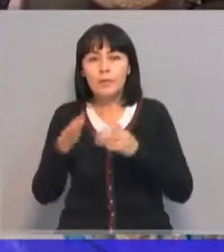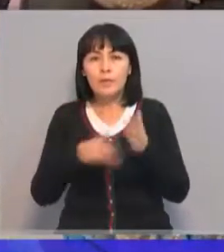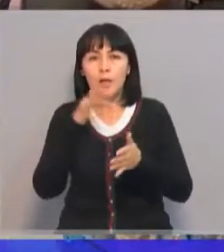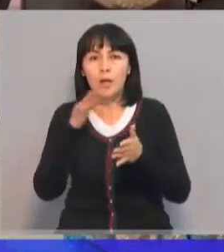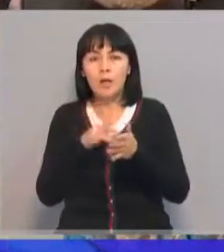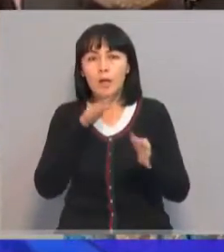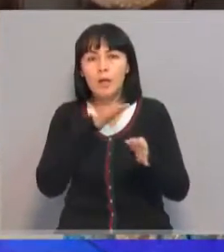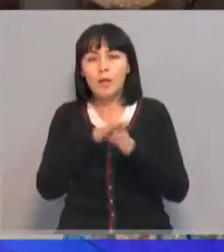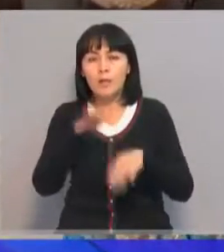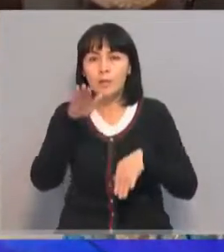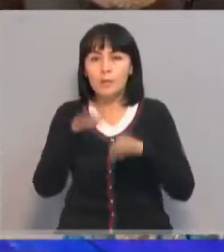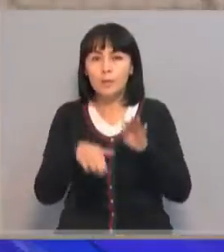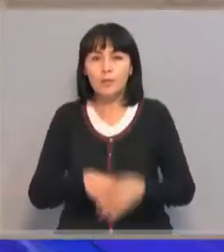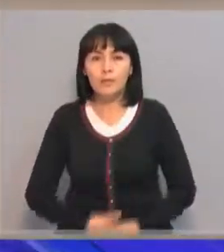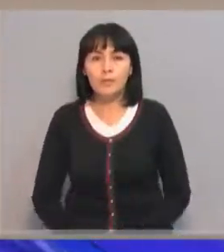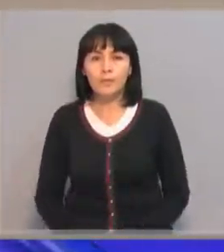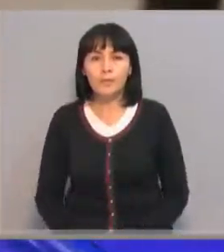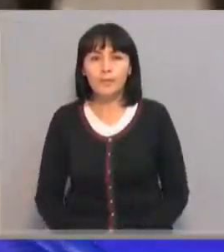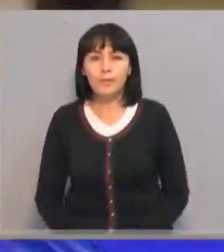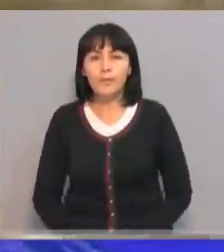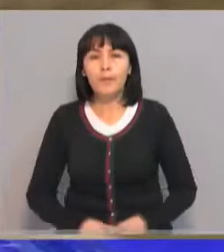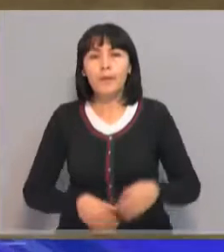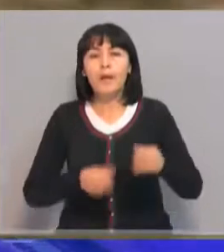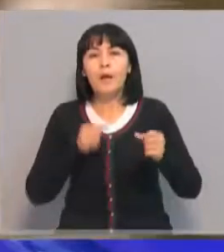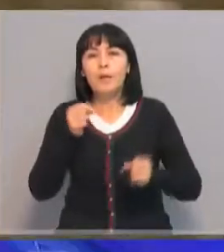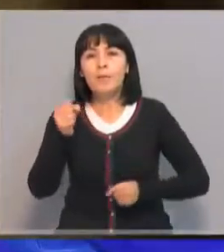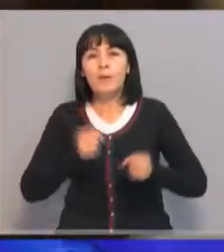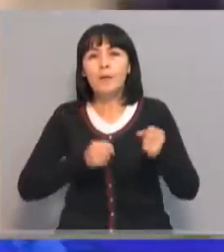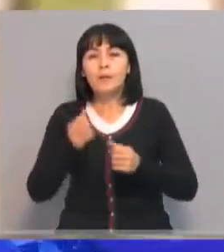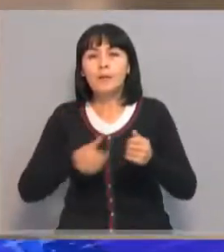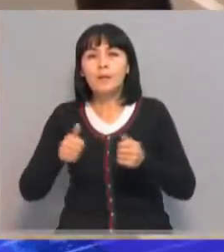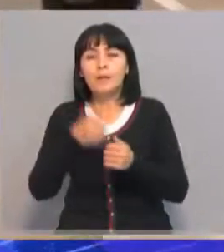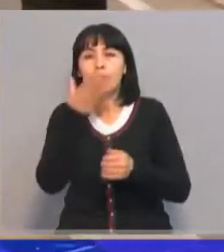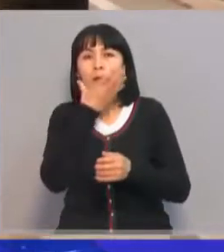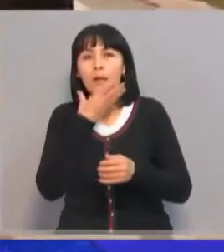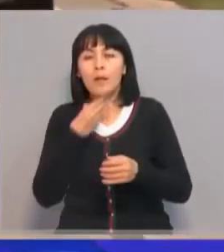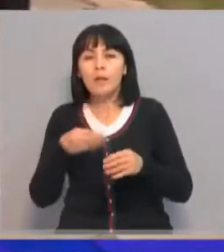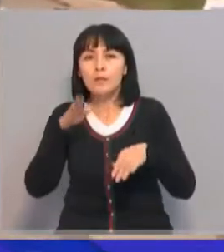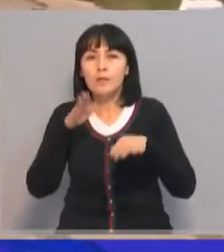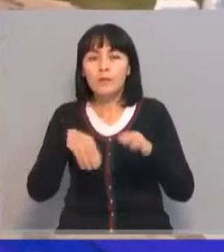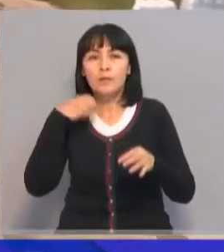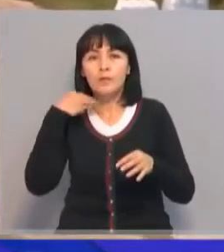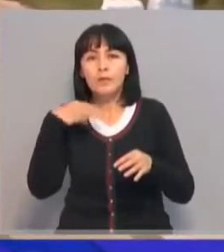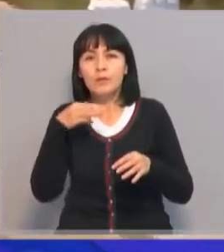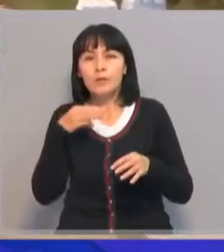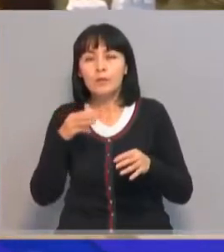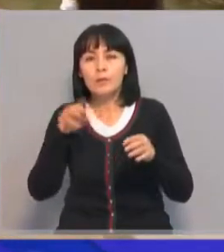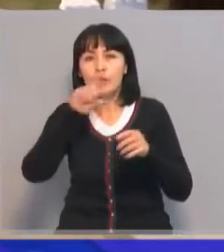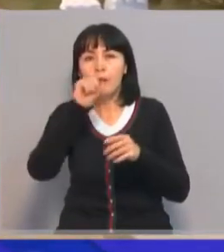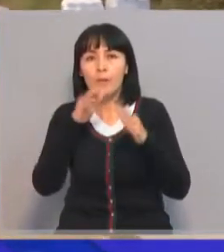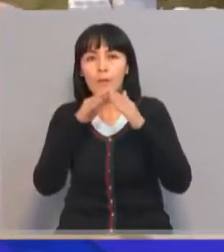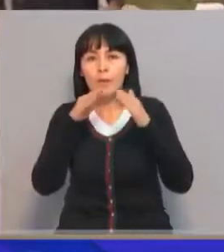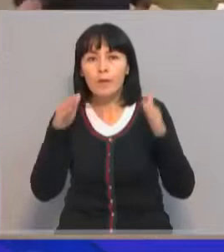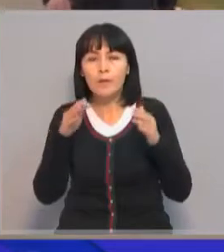Он организован отлично. Маршрут марафона прошел мимо самых красивых достопримечательностей Туркестана. Мавзолей